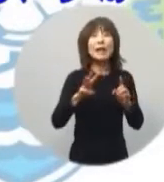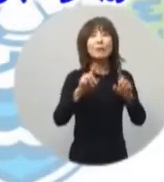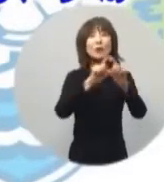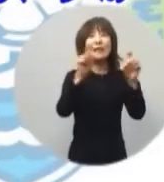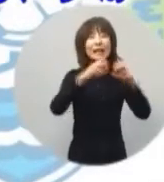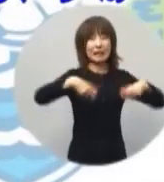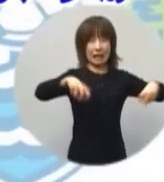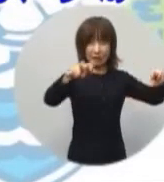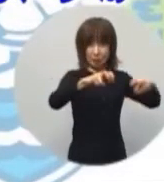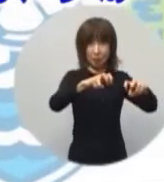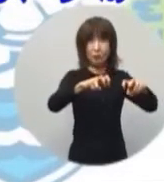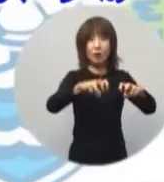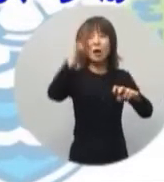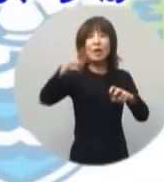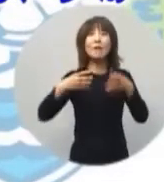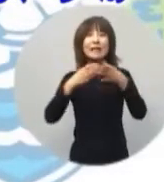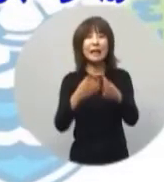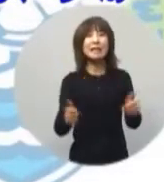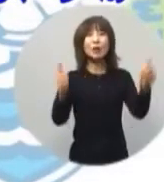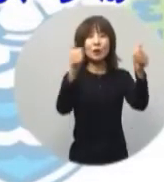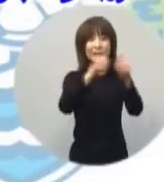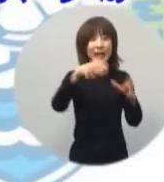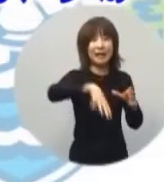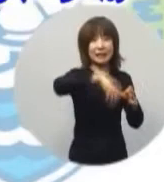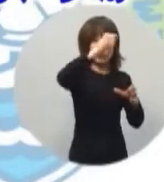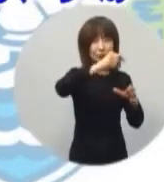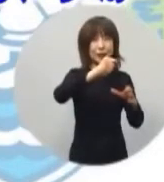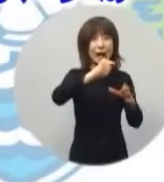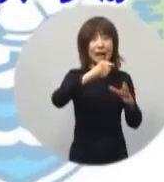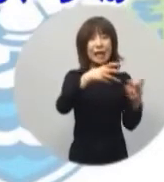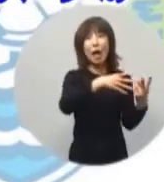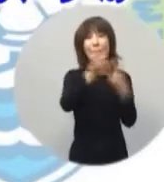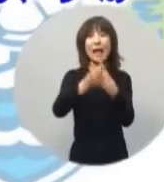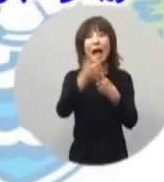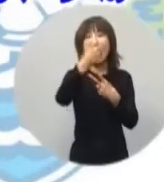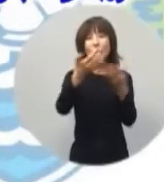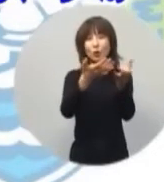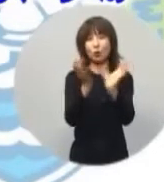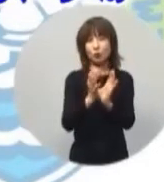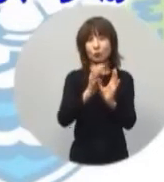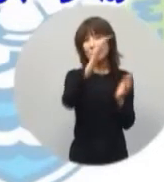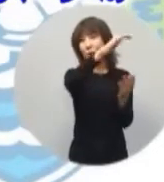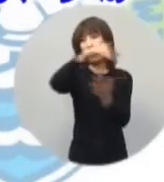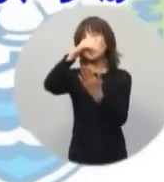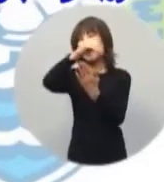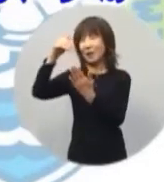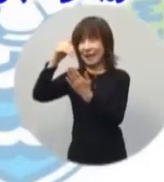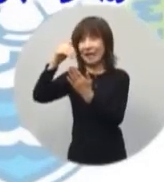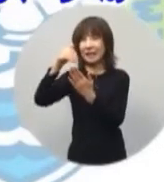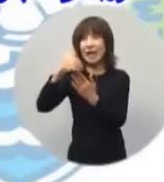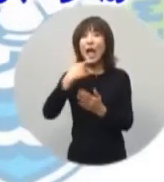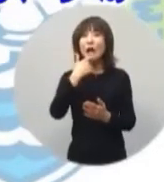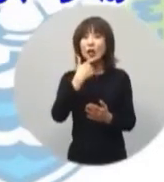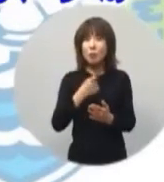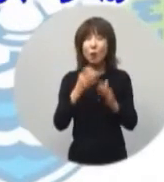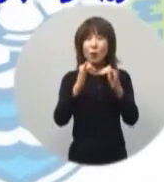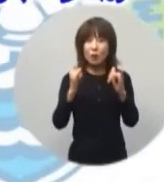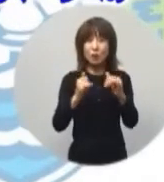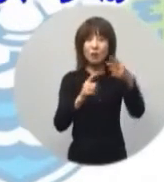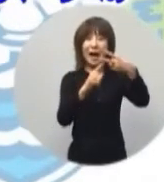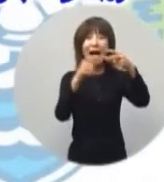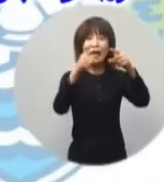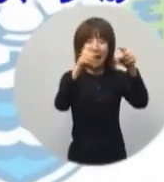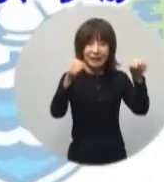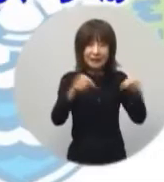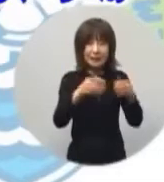川崎フロンターレ戦に抽選でペア50組の方をご招待。ご希望の方はハガキに必要